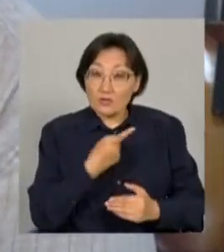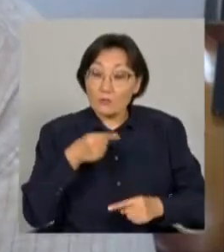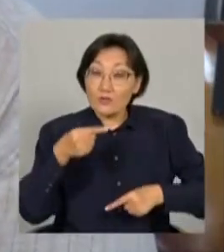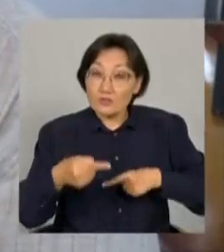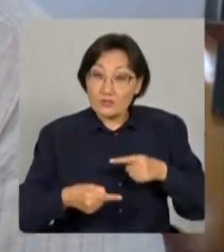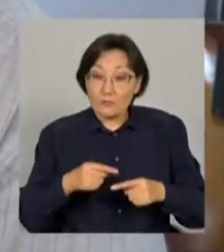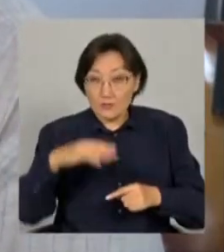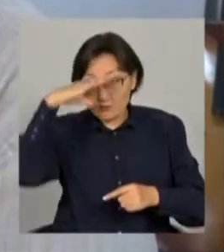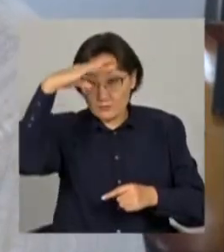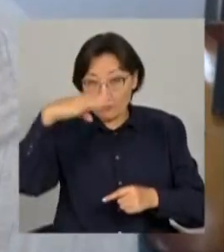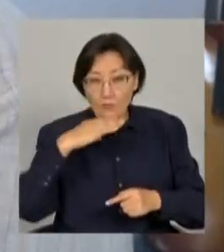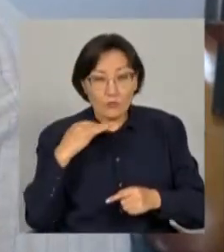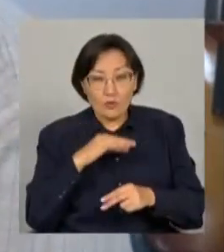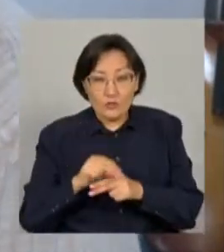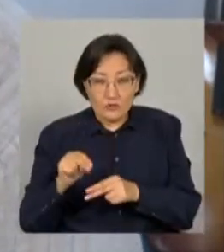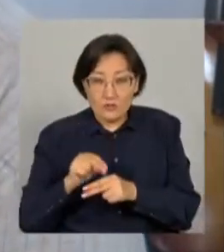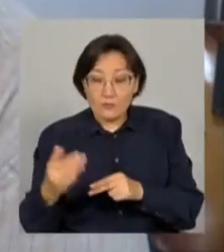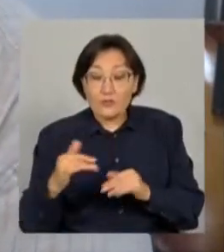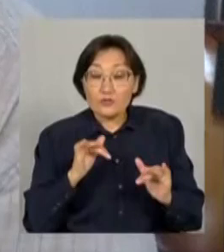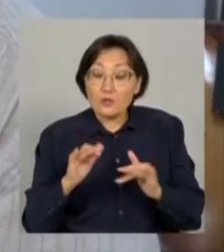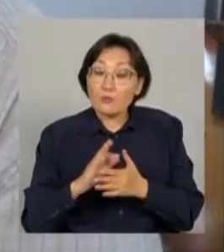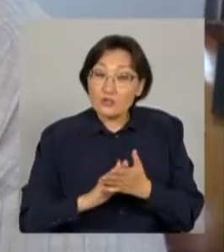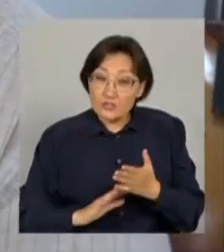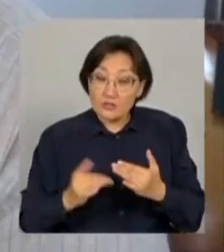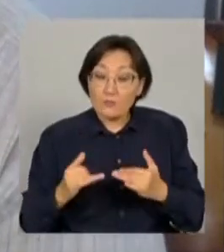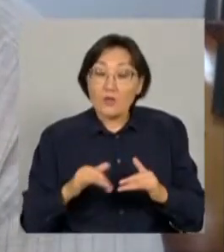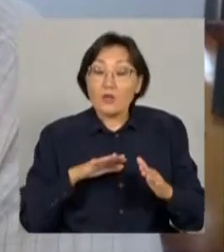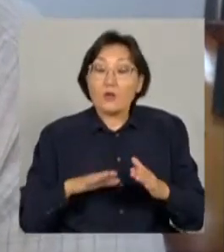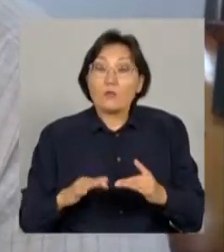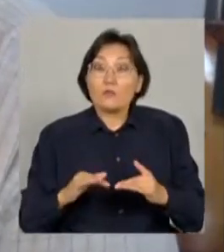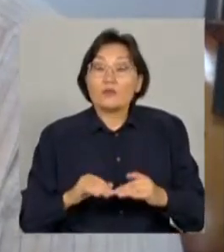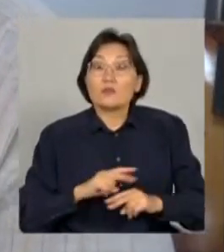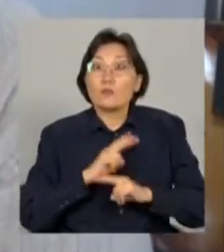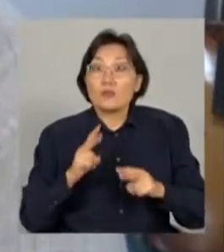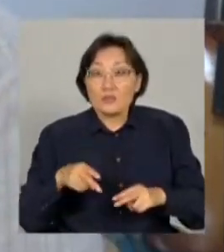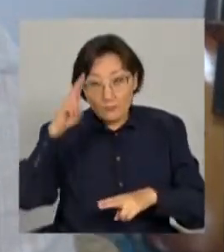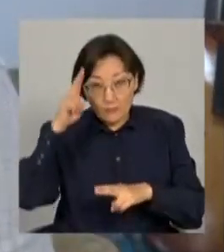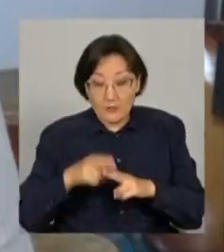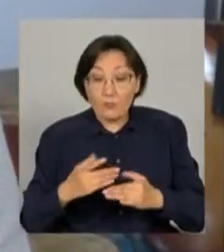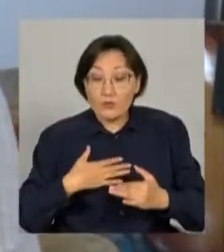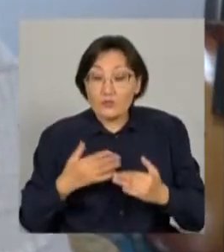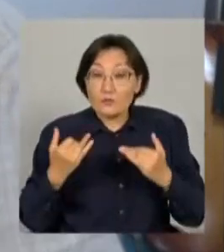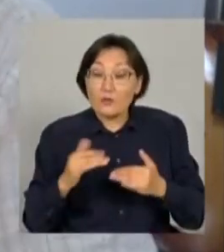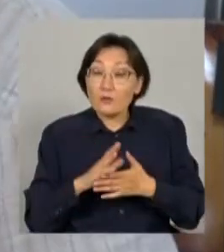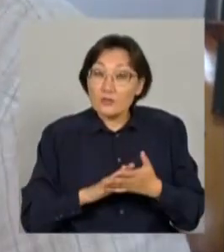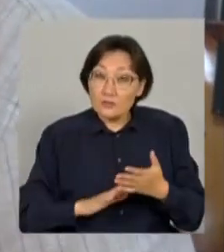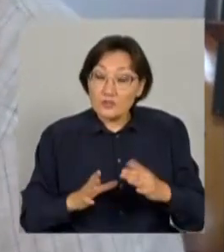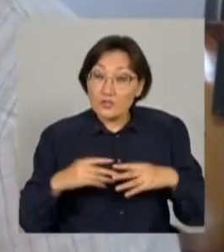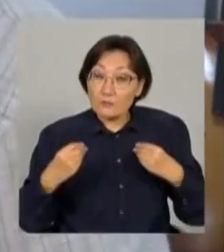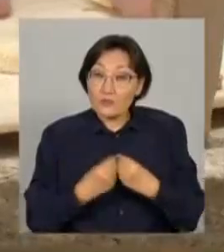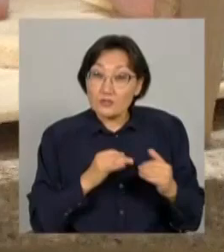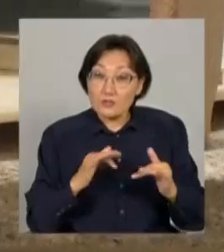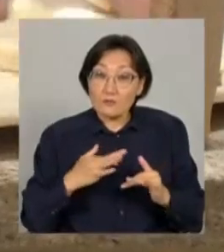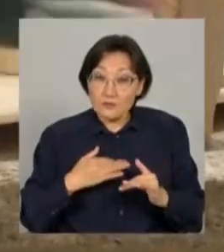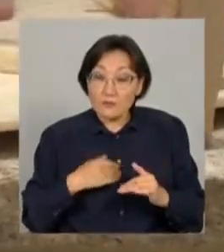наследству. Отец нас многому научил. Его дело продолжил ушедший из жизни мой брат Сапарбек Дильманов. Сейчас, чтобы продолжить семейное дело,